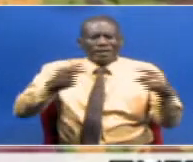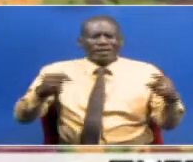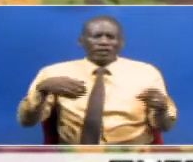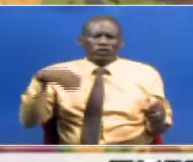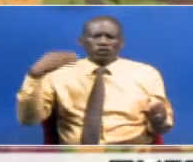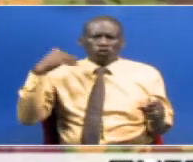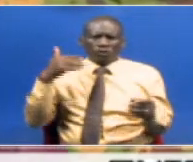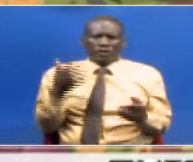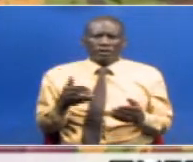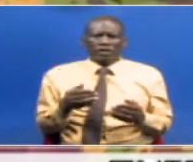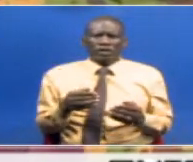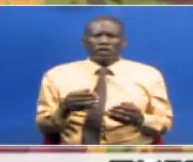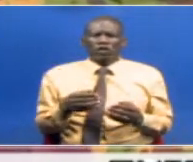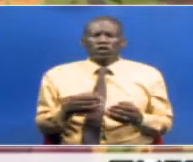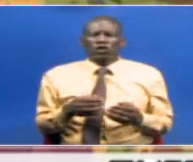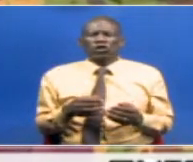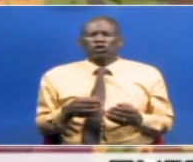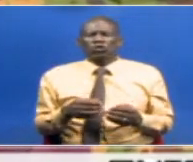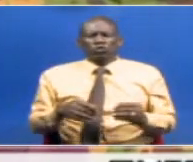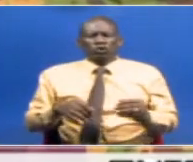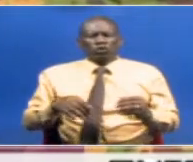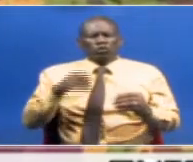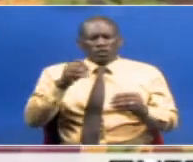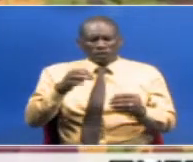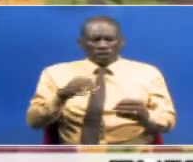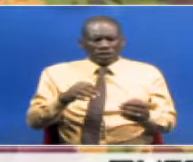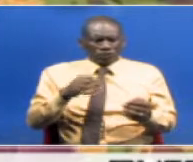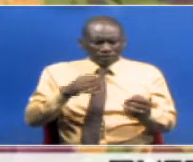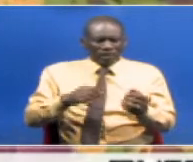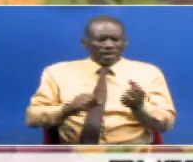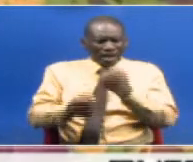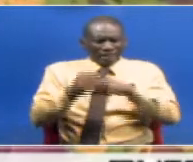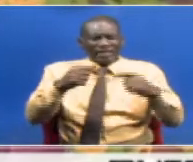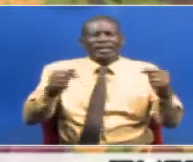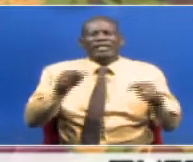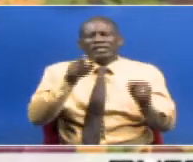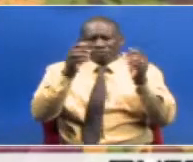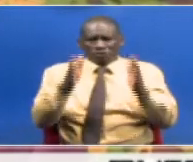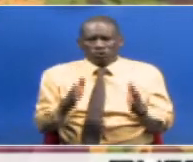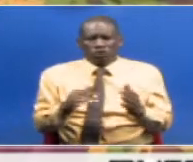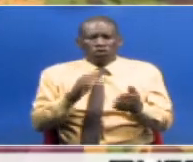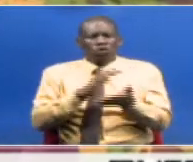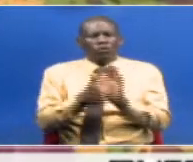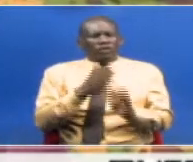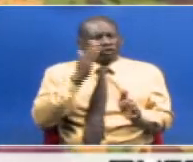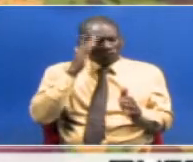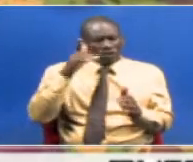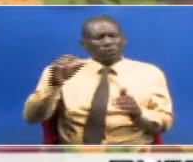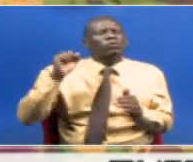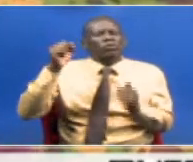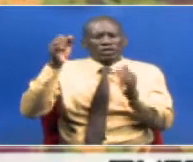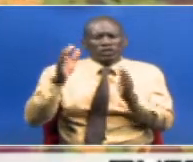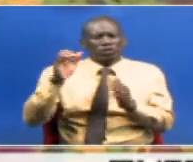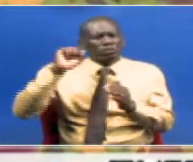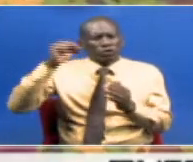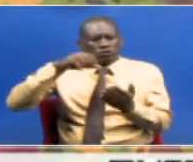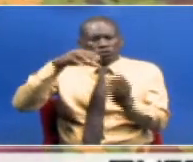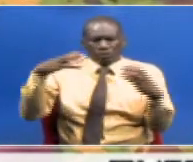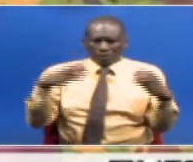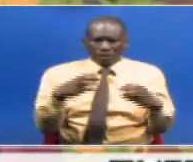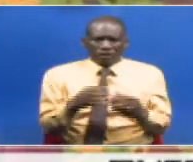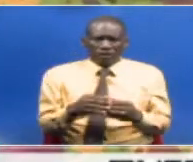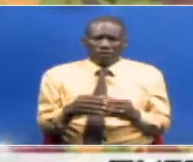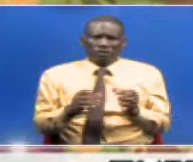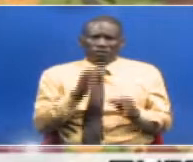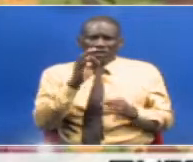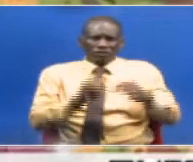will be taken against them, irrespective of their political persuasion, whether or not they are leaning towards